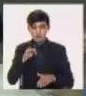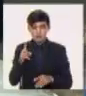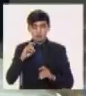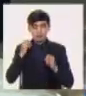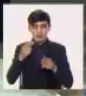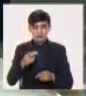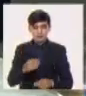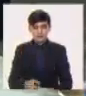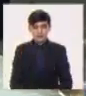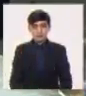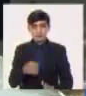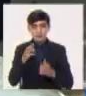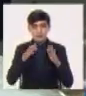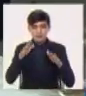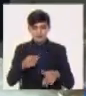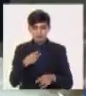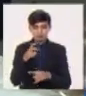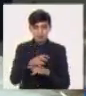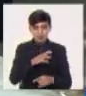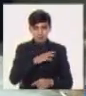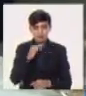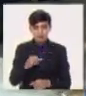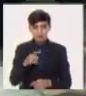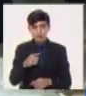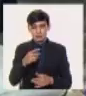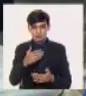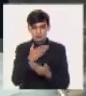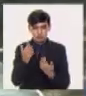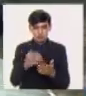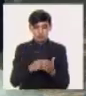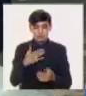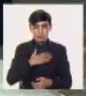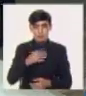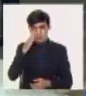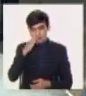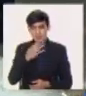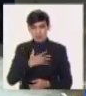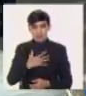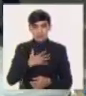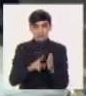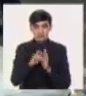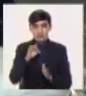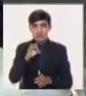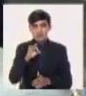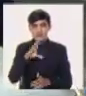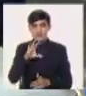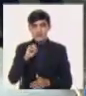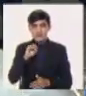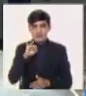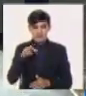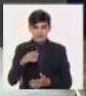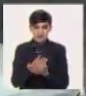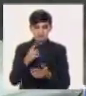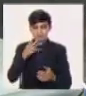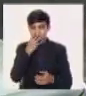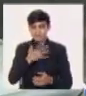Зашли в реанимацию. Жансақтау бөліміне кірдік, оларда ештеңе жоқ. Папам тұншыға бастады. ИВЛ бар ма деп сұрайым, ешкім ештеңе айтпайды.